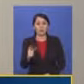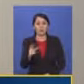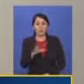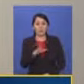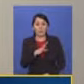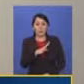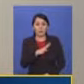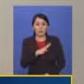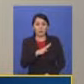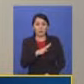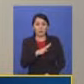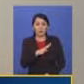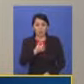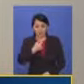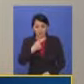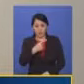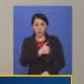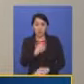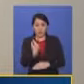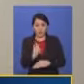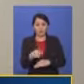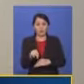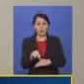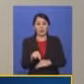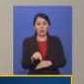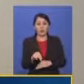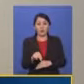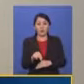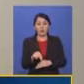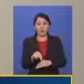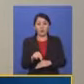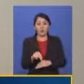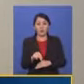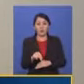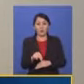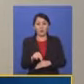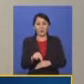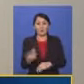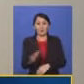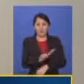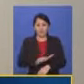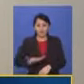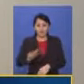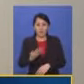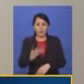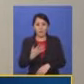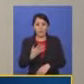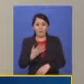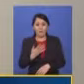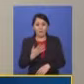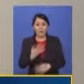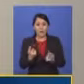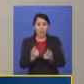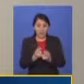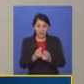сіздің жиһазды ұнады, сатып алам деп хабарласқан. Сол үшін сіз маған